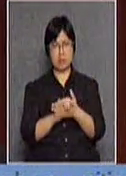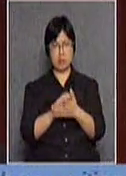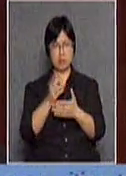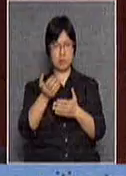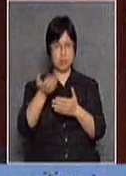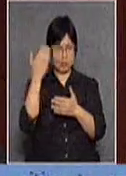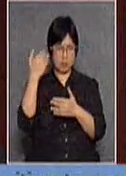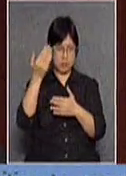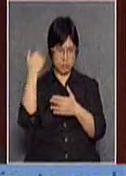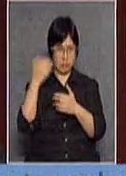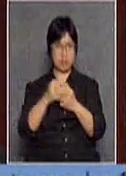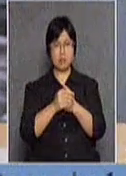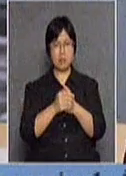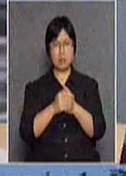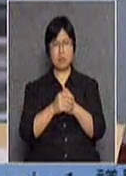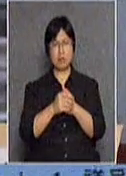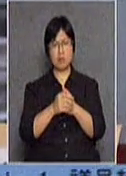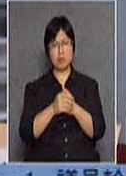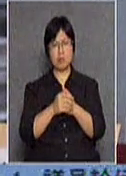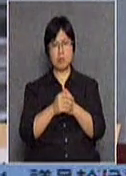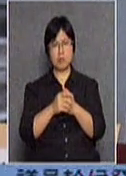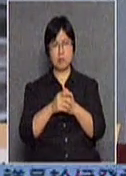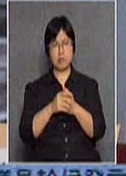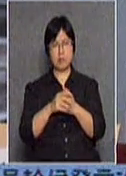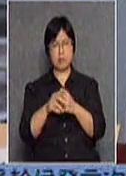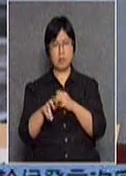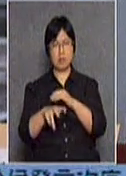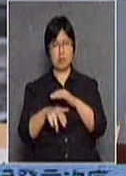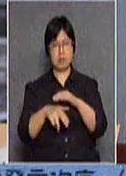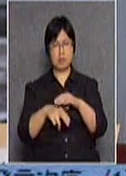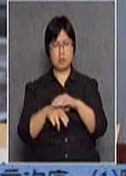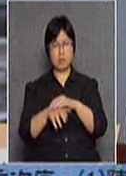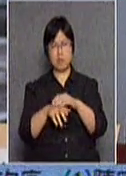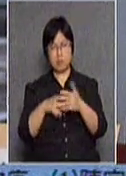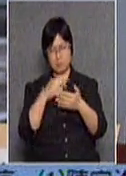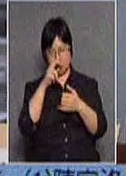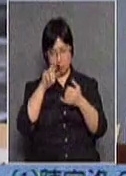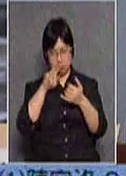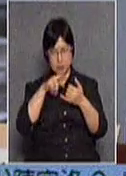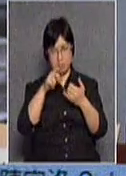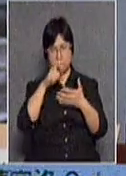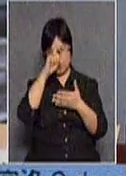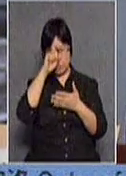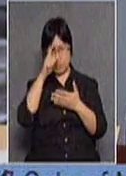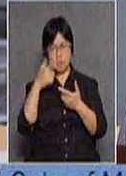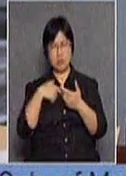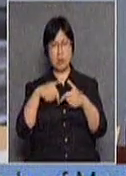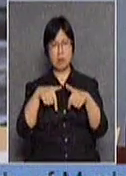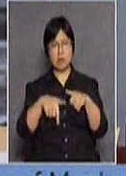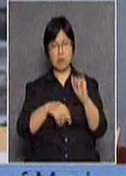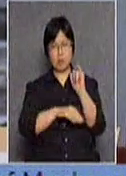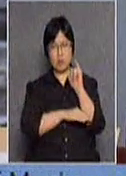嘅呢一個簿冊記錄有冇咧？唔係南丫、北丫、東丫